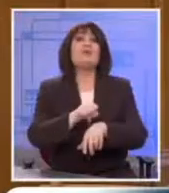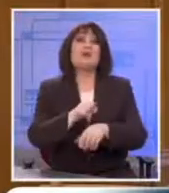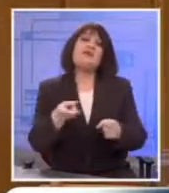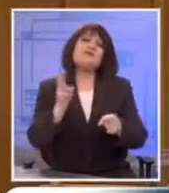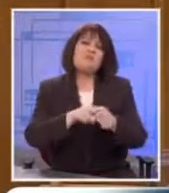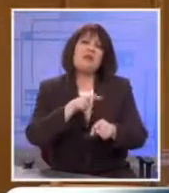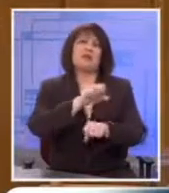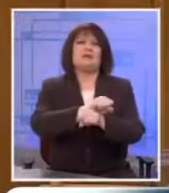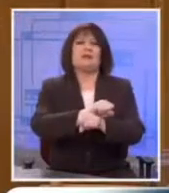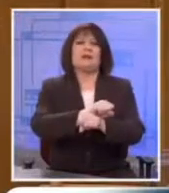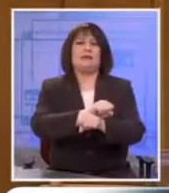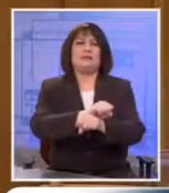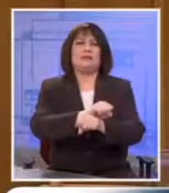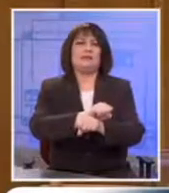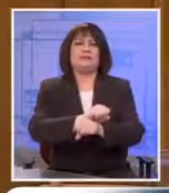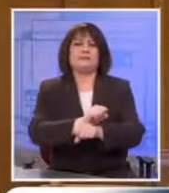μέσα στη φυλακή.